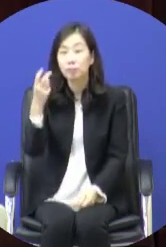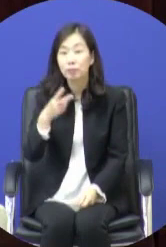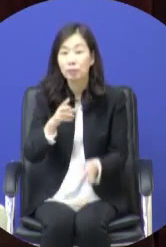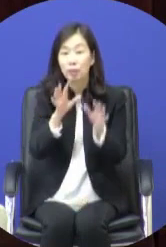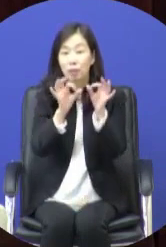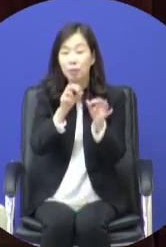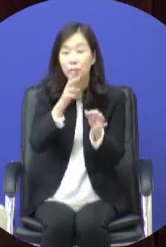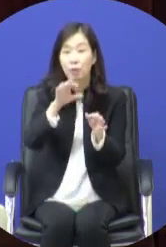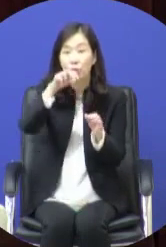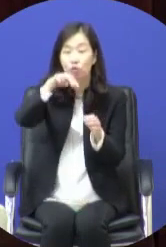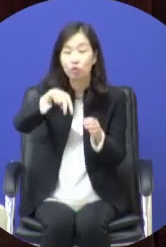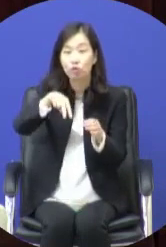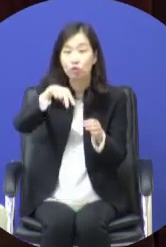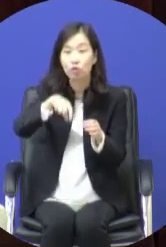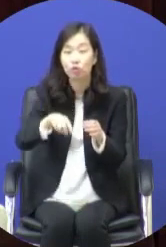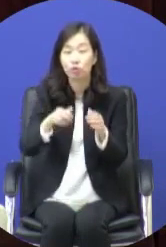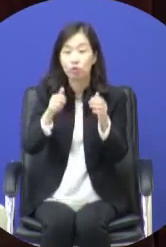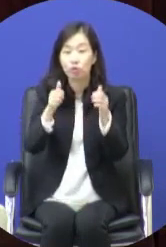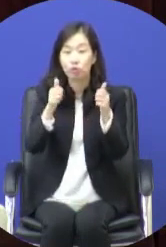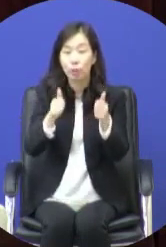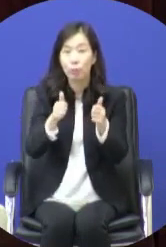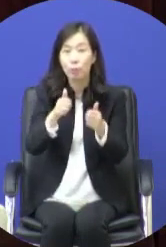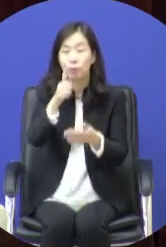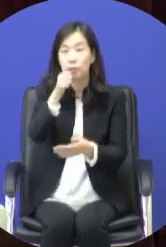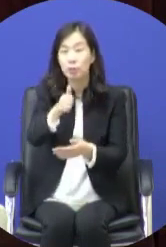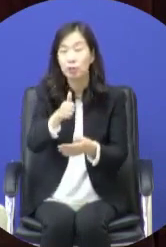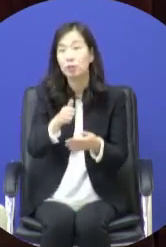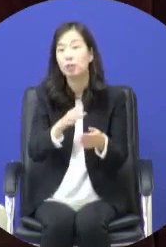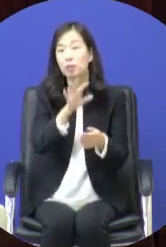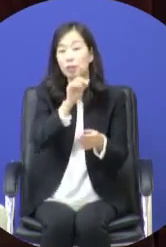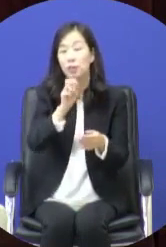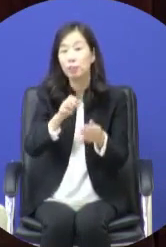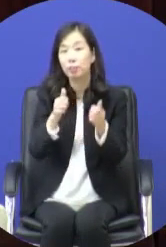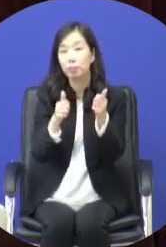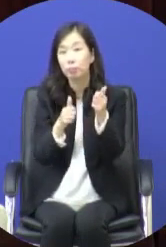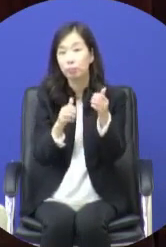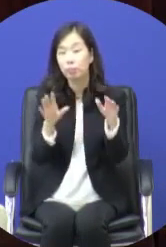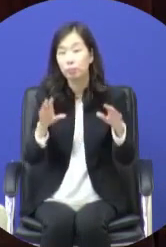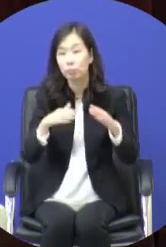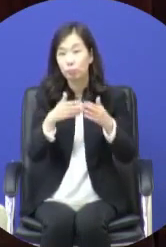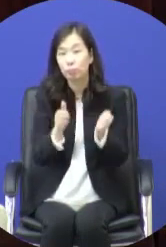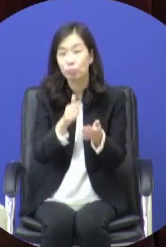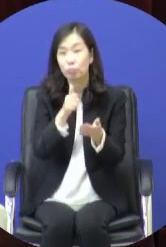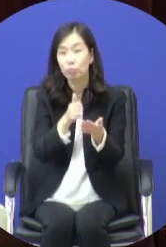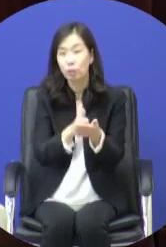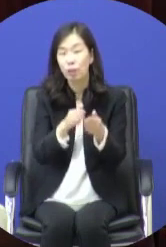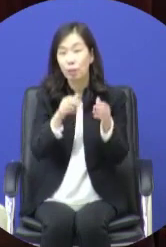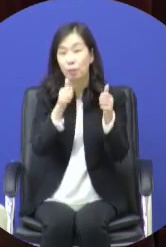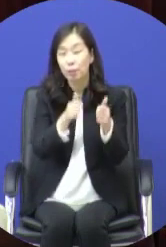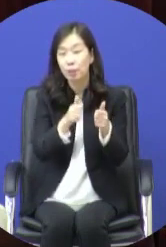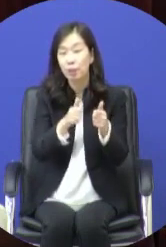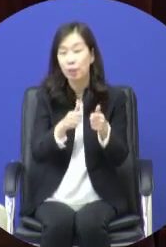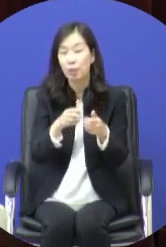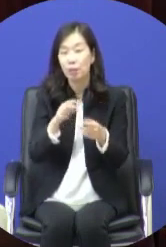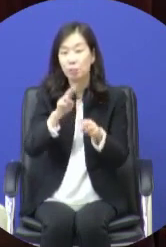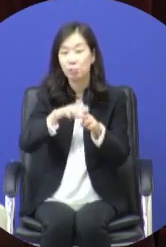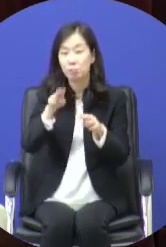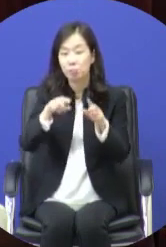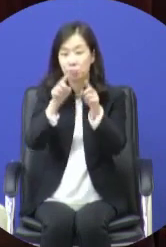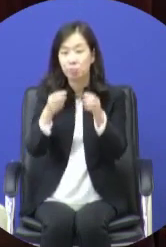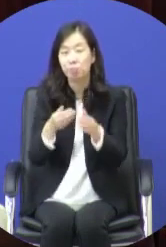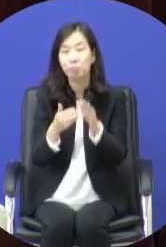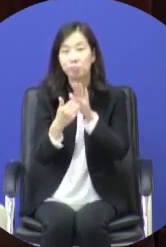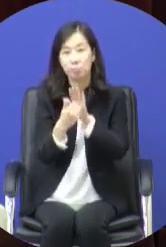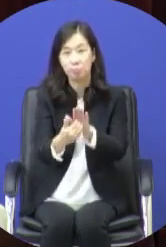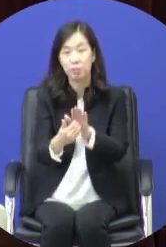김명수 대법원장도 임 부장판사의 사표를 반려하며 국회의 눈치를